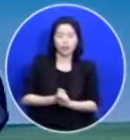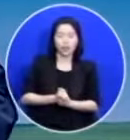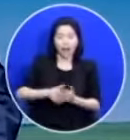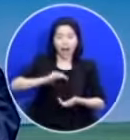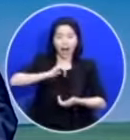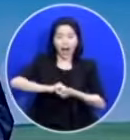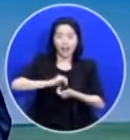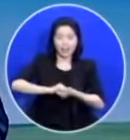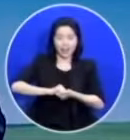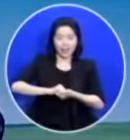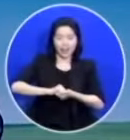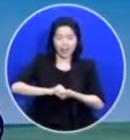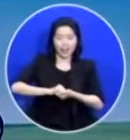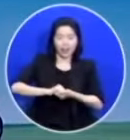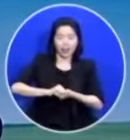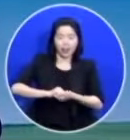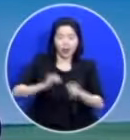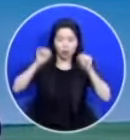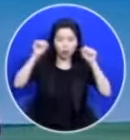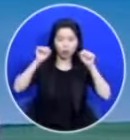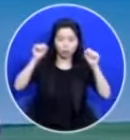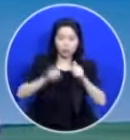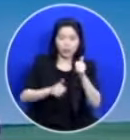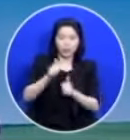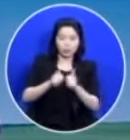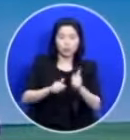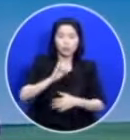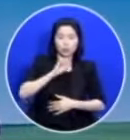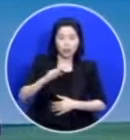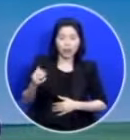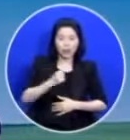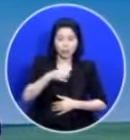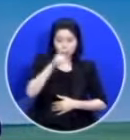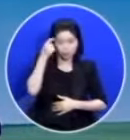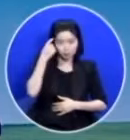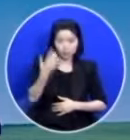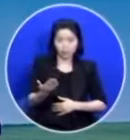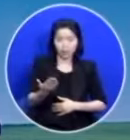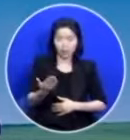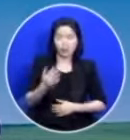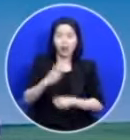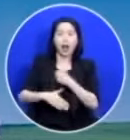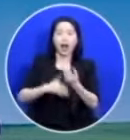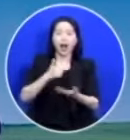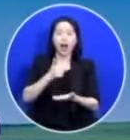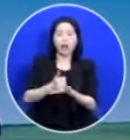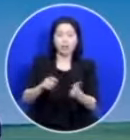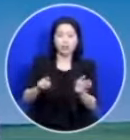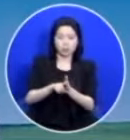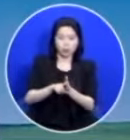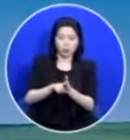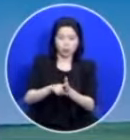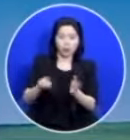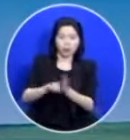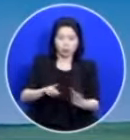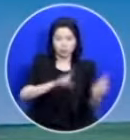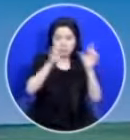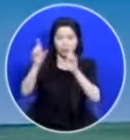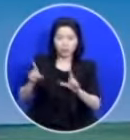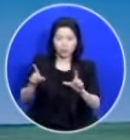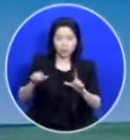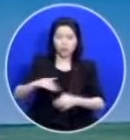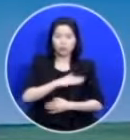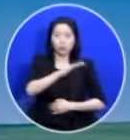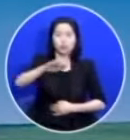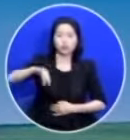한계는 운동하는 선수에게만 있는 것일까요 하나님을 믿고 신앙생활을 하는